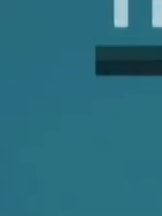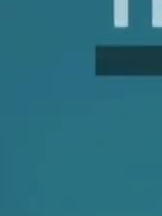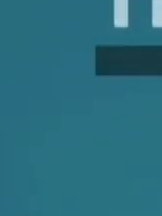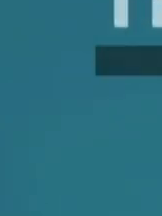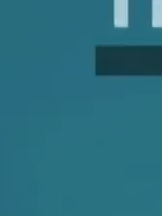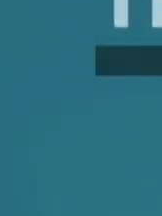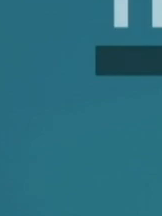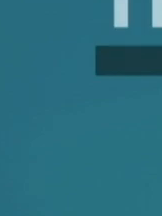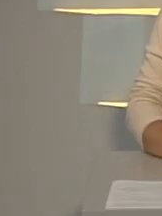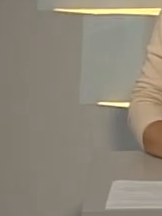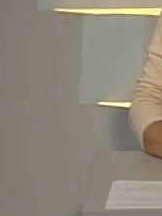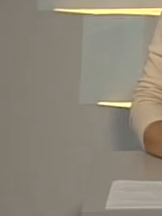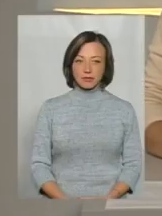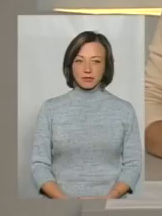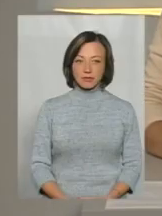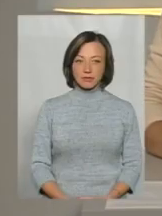Музика